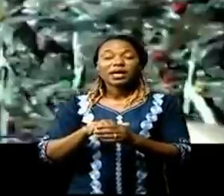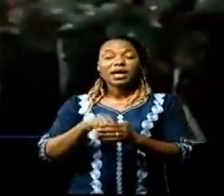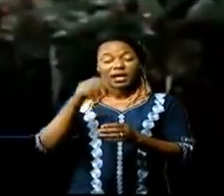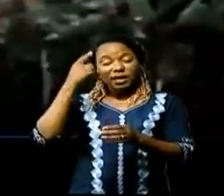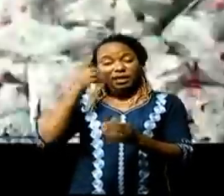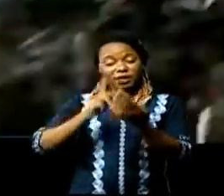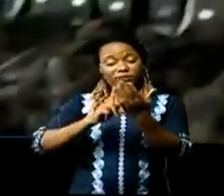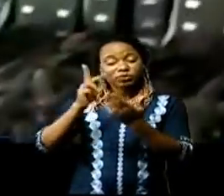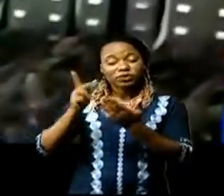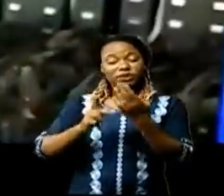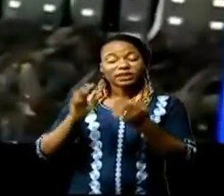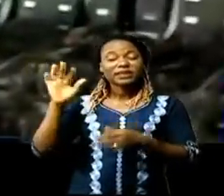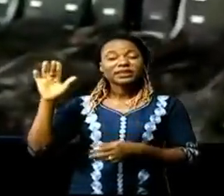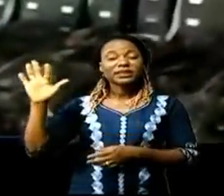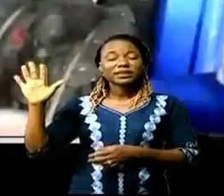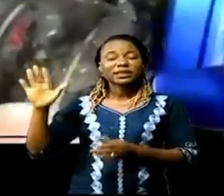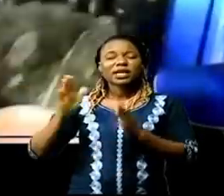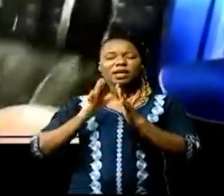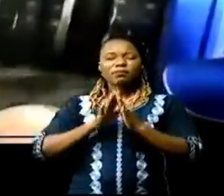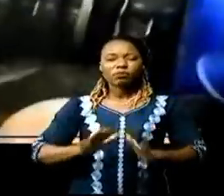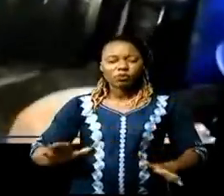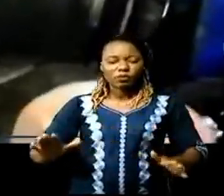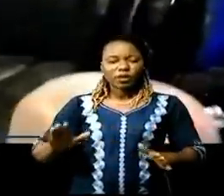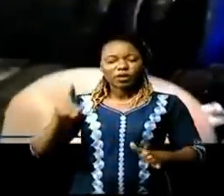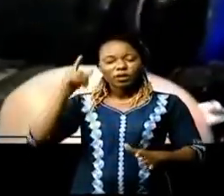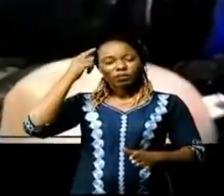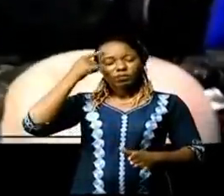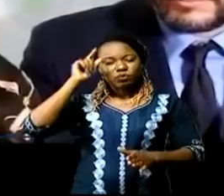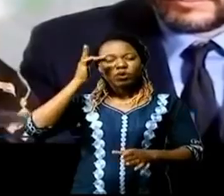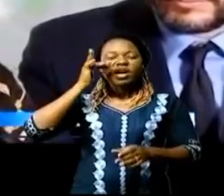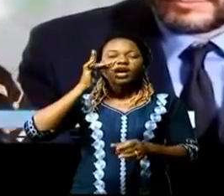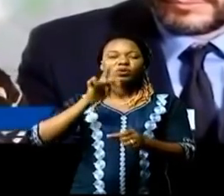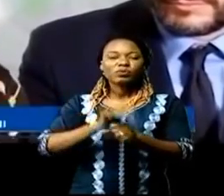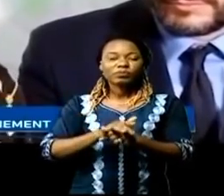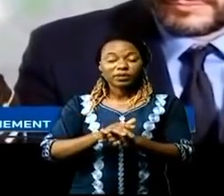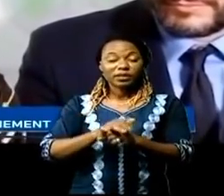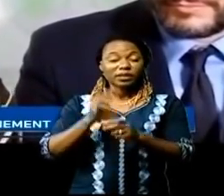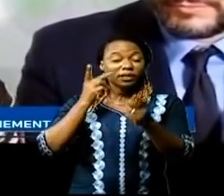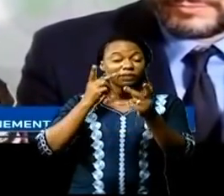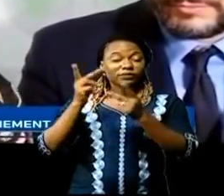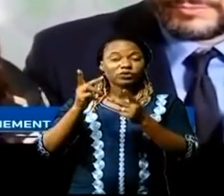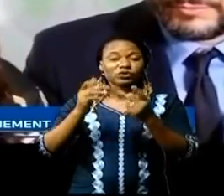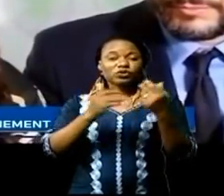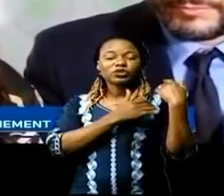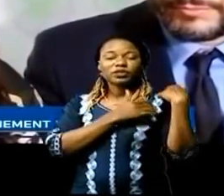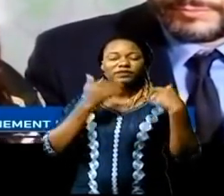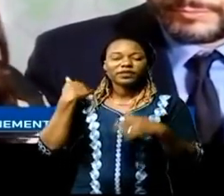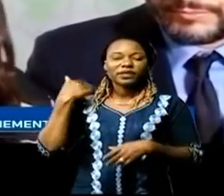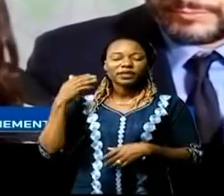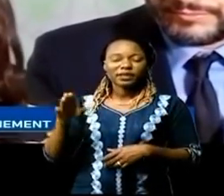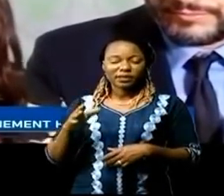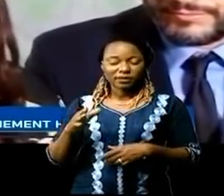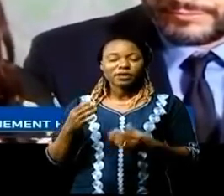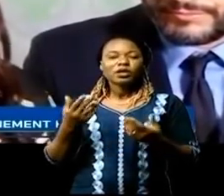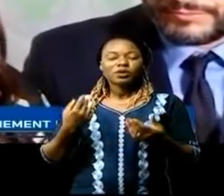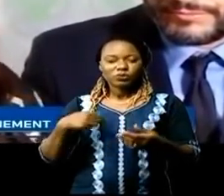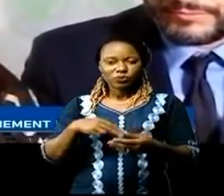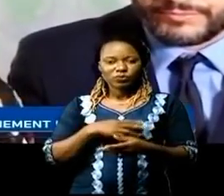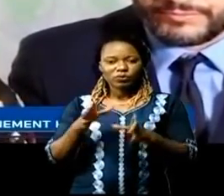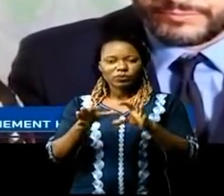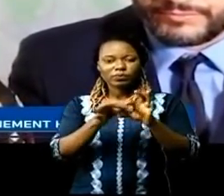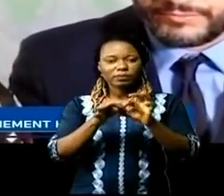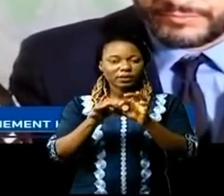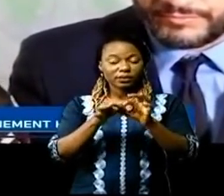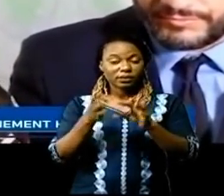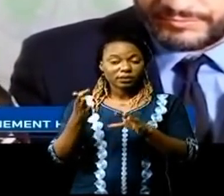Bopeto, en vue de matérialiser la vision du chef de l'État. Nous espérons en tout cas que ce partenariat va permettre aux Kinois